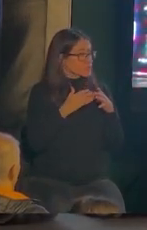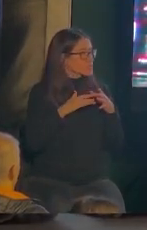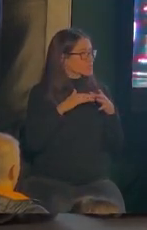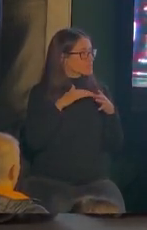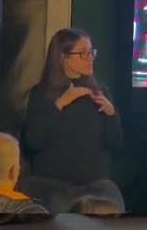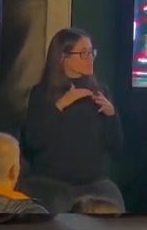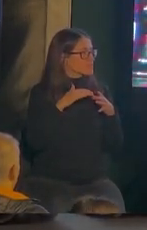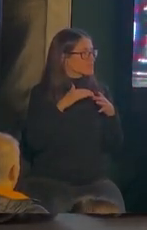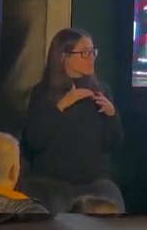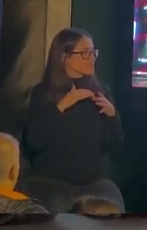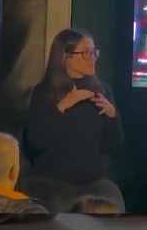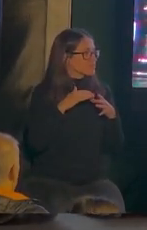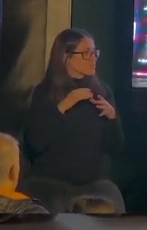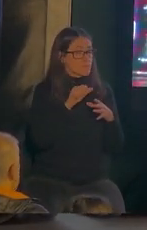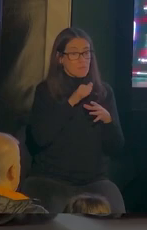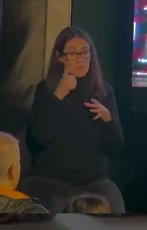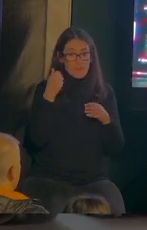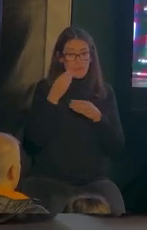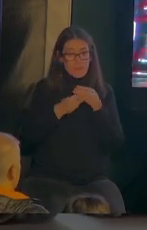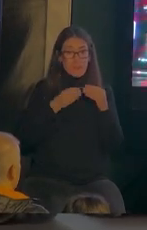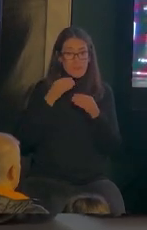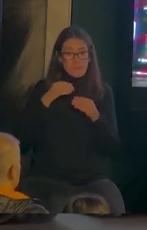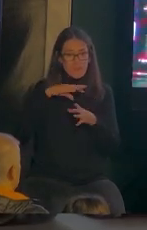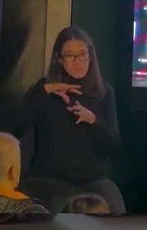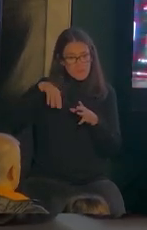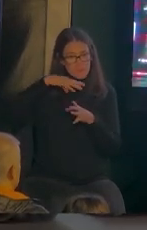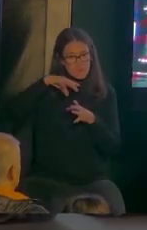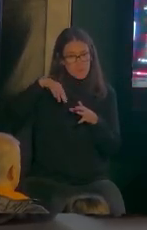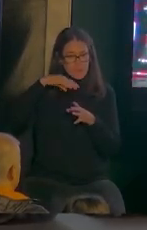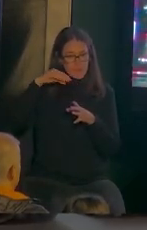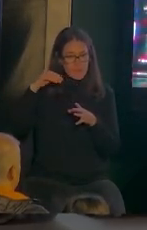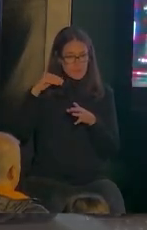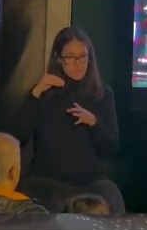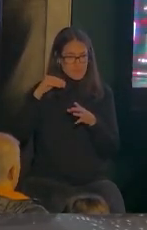Tornarem a fer un merengue, la de molts.